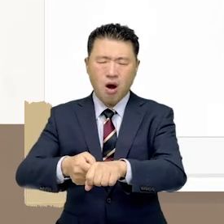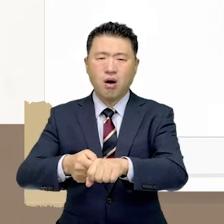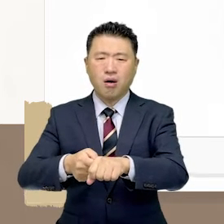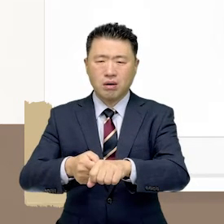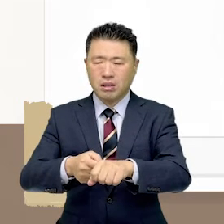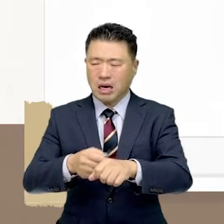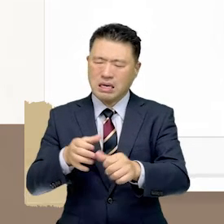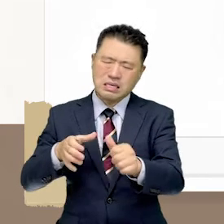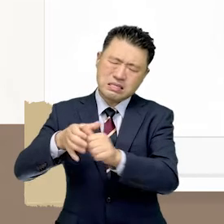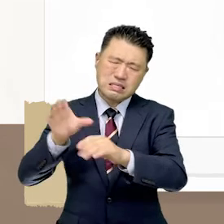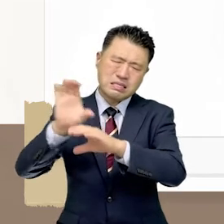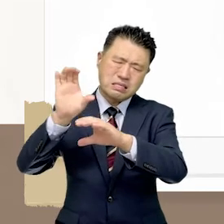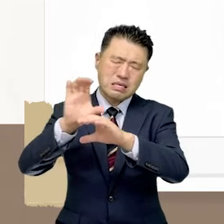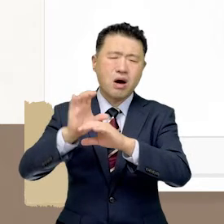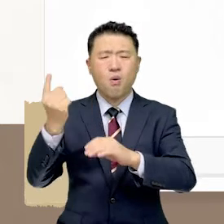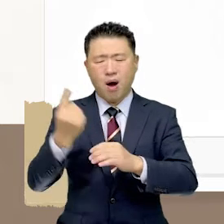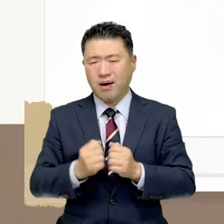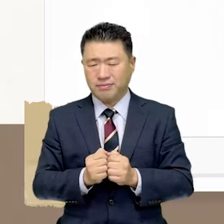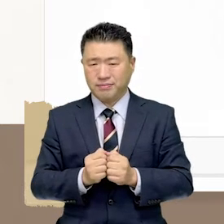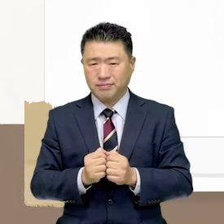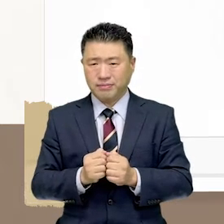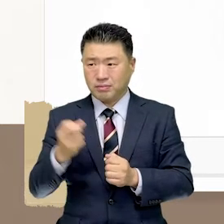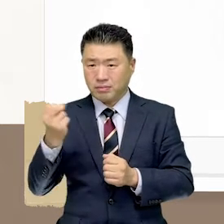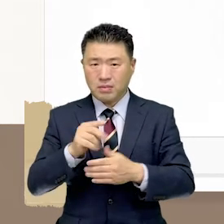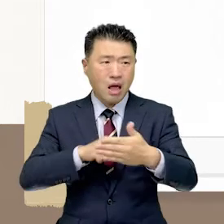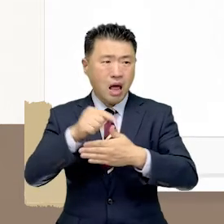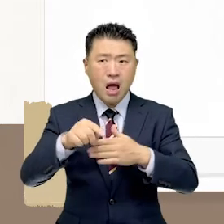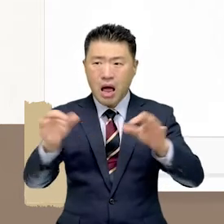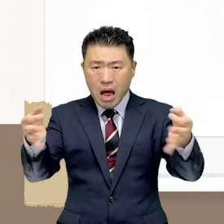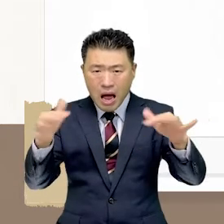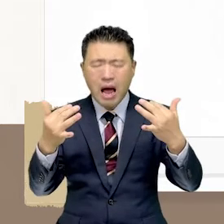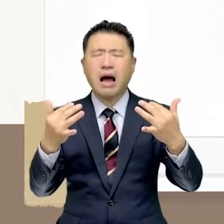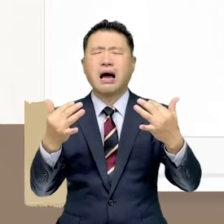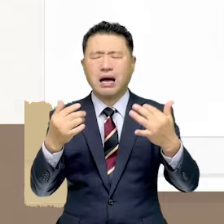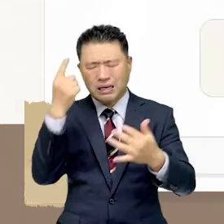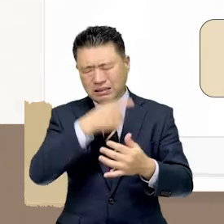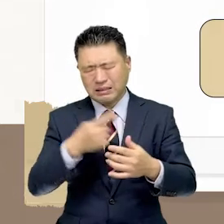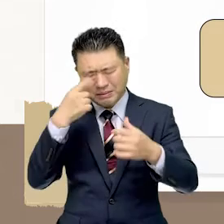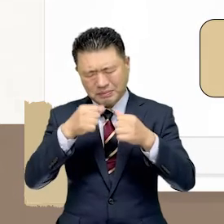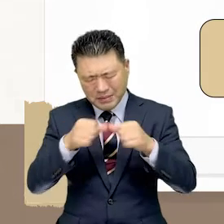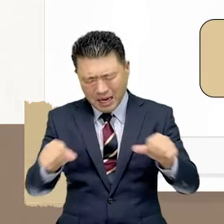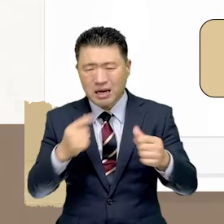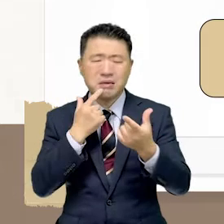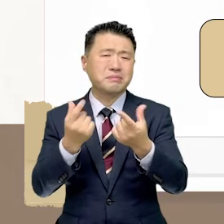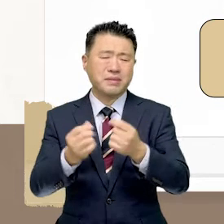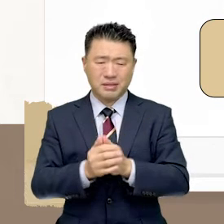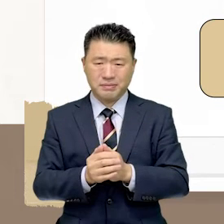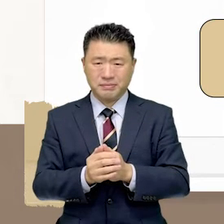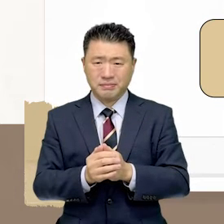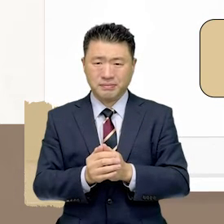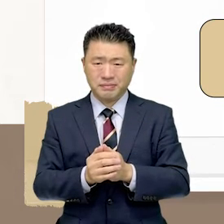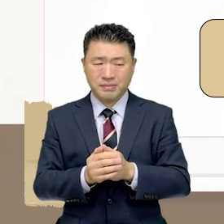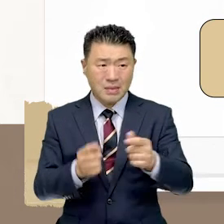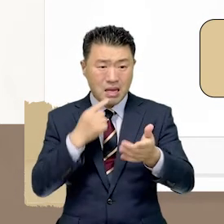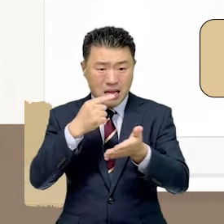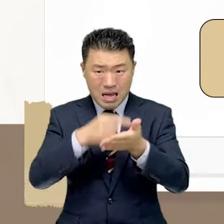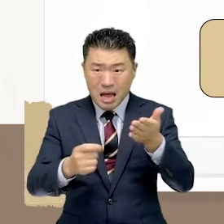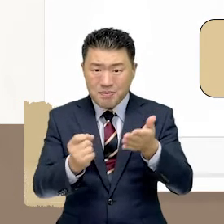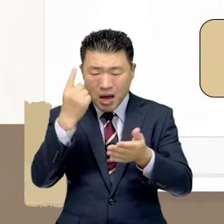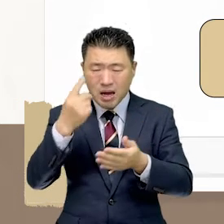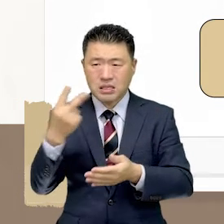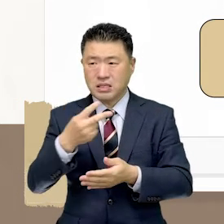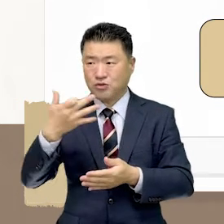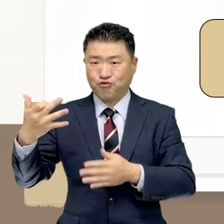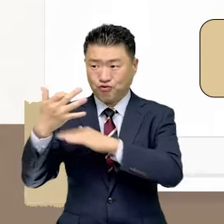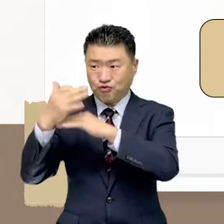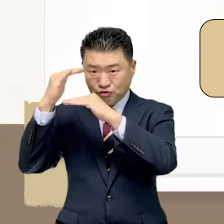합니다. 또한 대외적인 이미지가 추락할 수 있습니다. 또한 산업재해의 영향으로 2019년